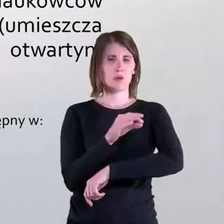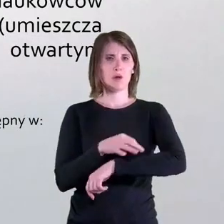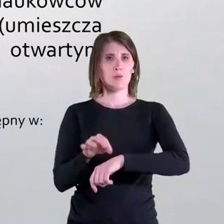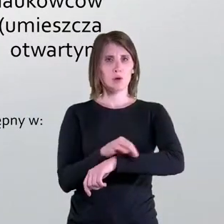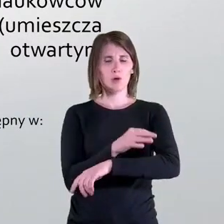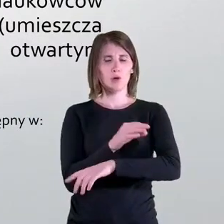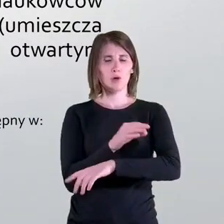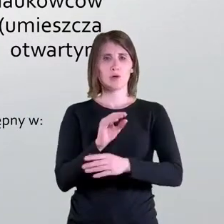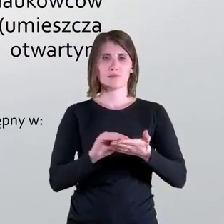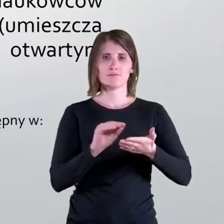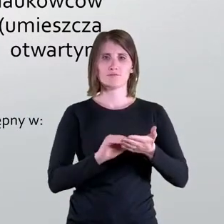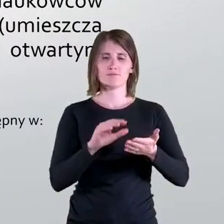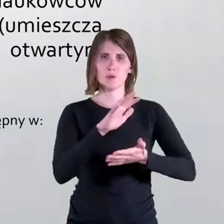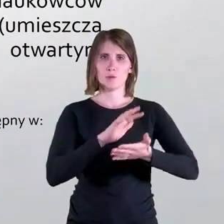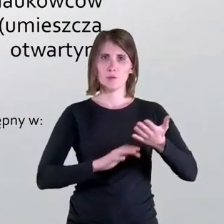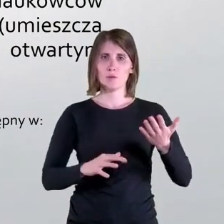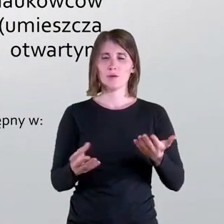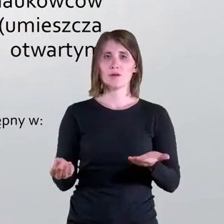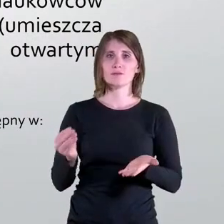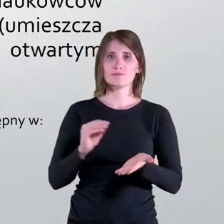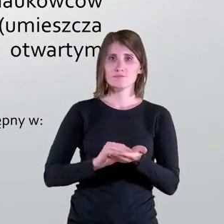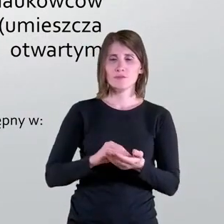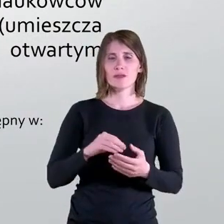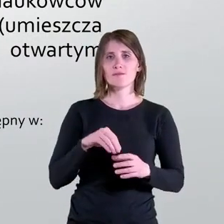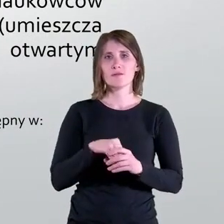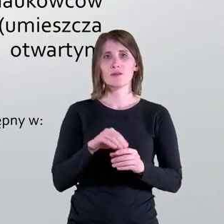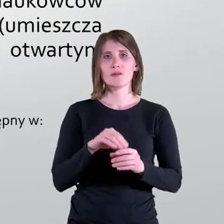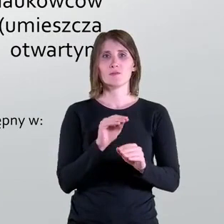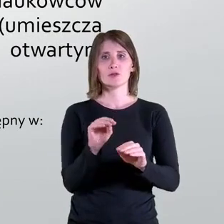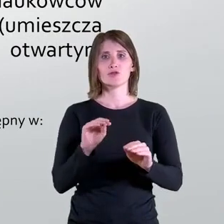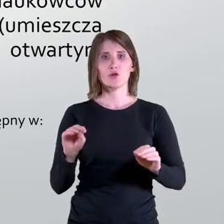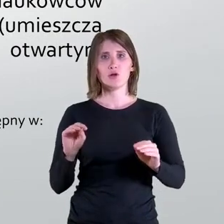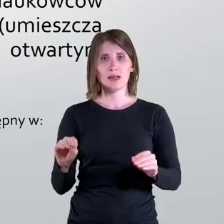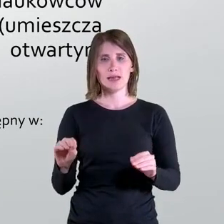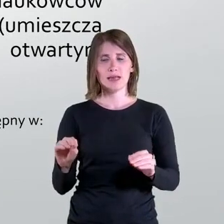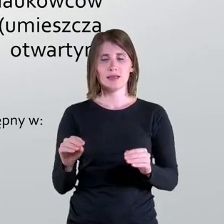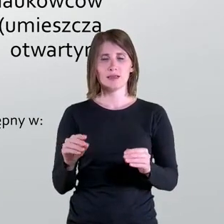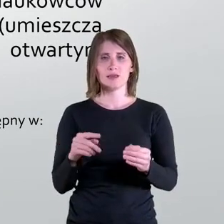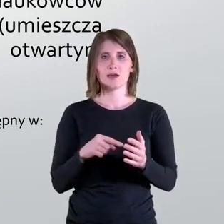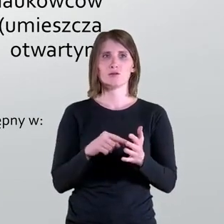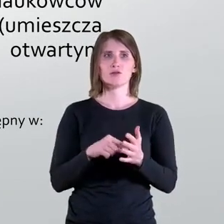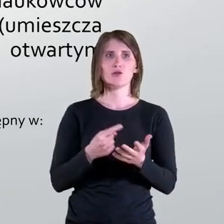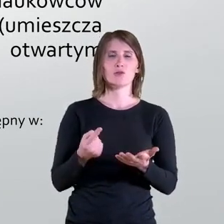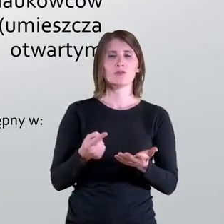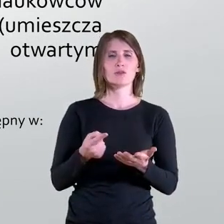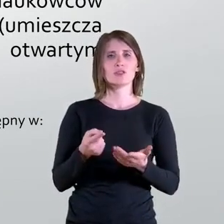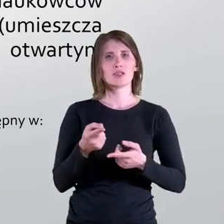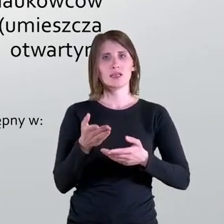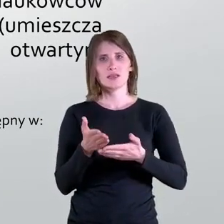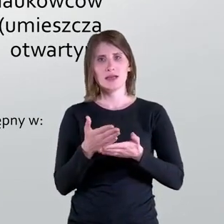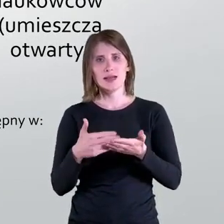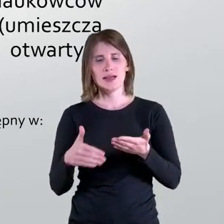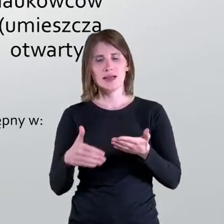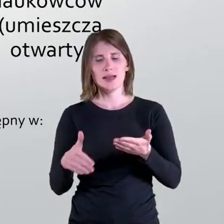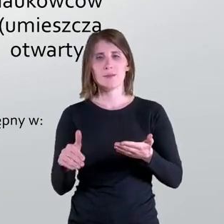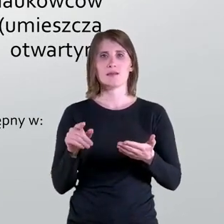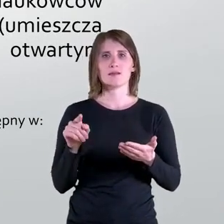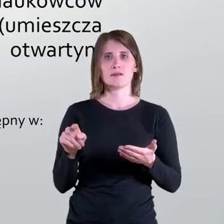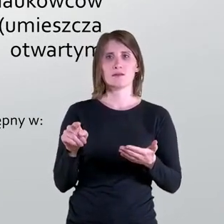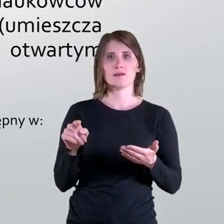uwzględniła właśnie szkolenia i taką pewnie pręta miałem